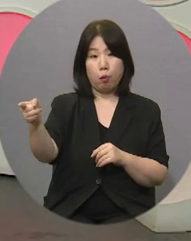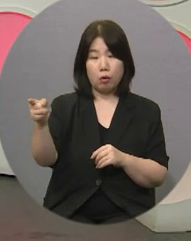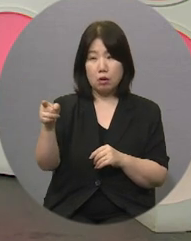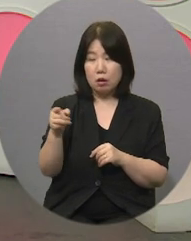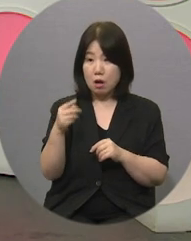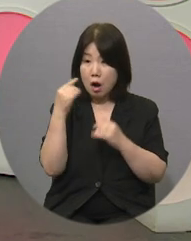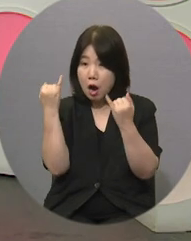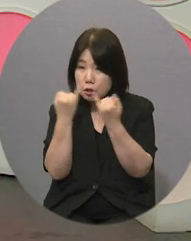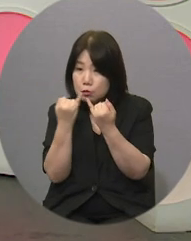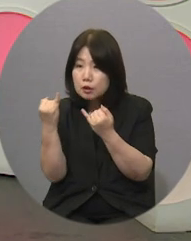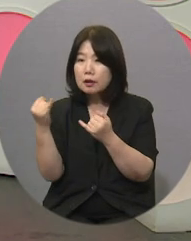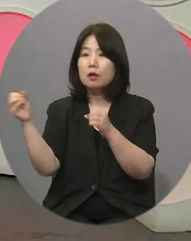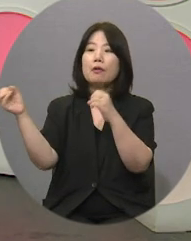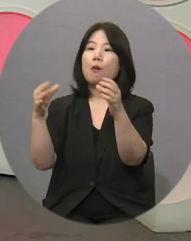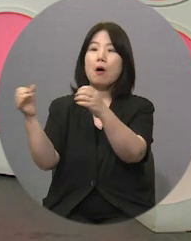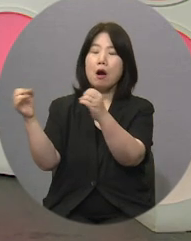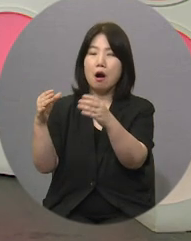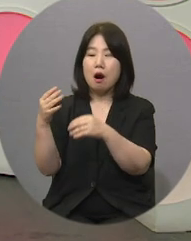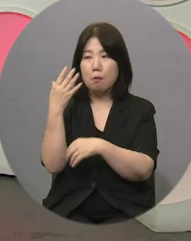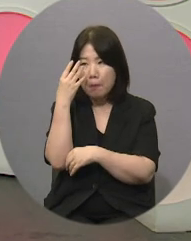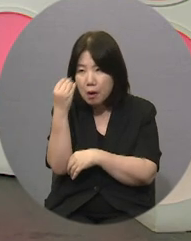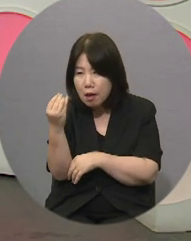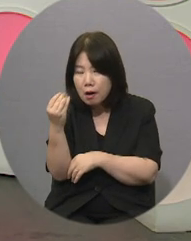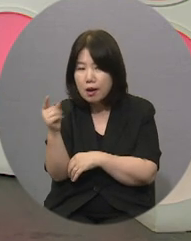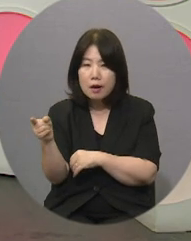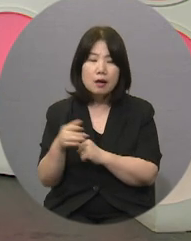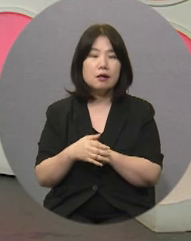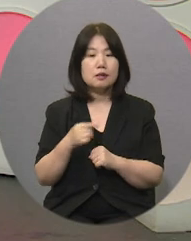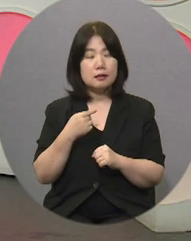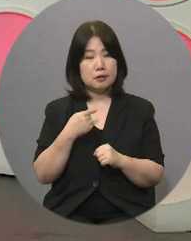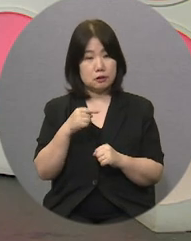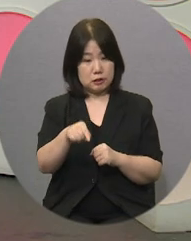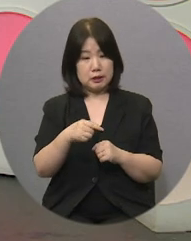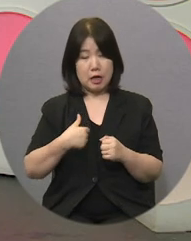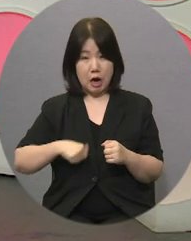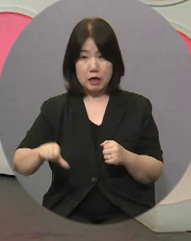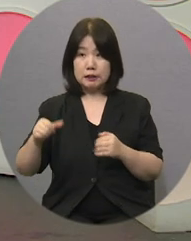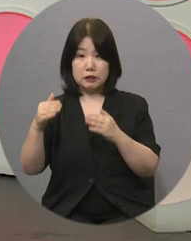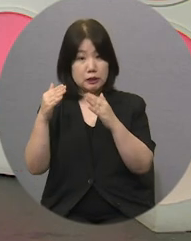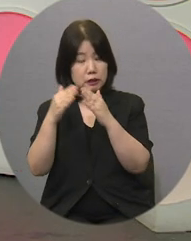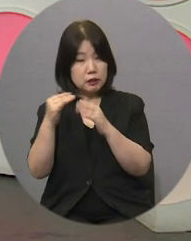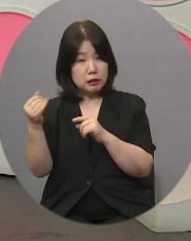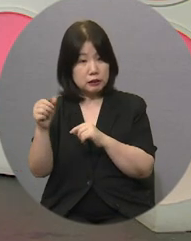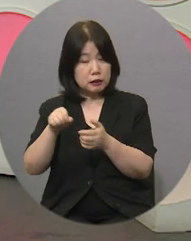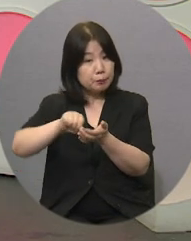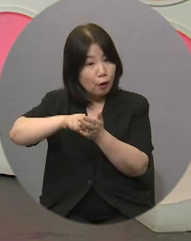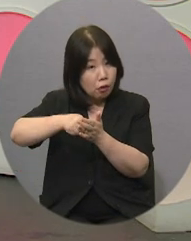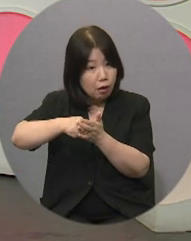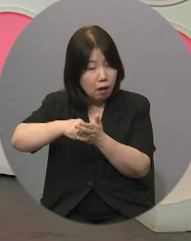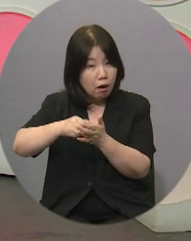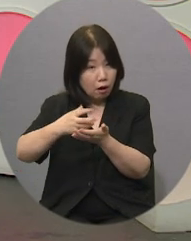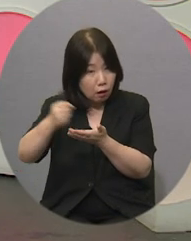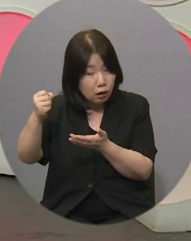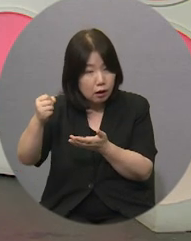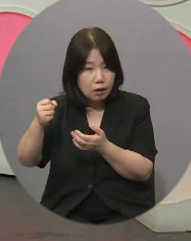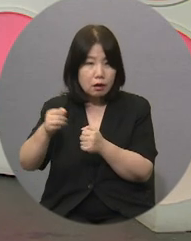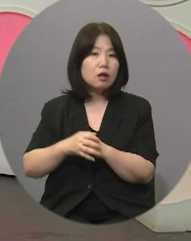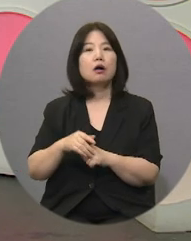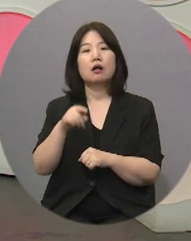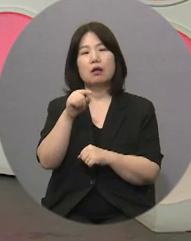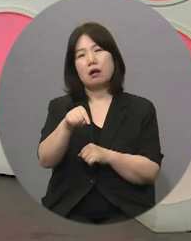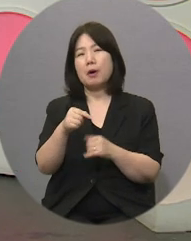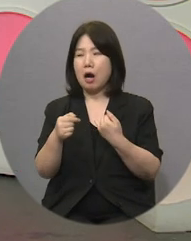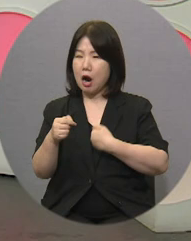엄마는 아주머니에게 제가 집 열쇠를 찾아갔는지 여쭤보았고 아주머니는 제가